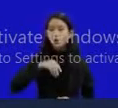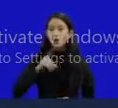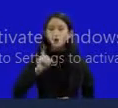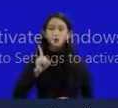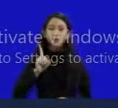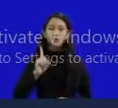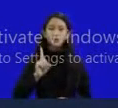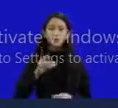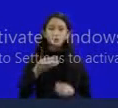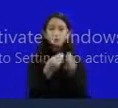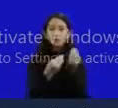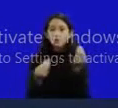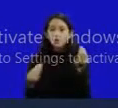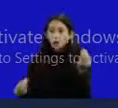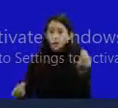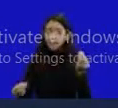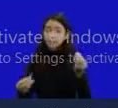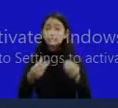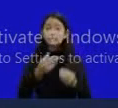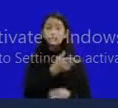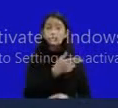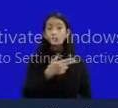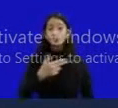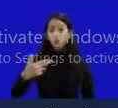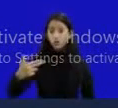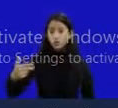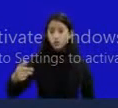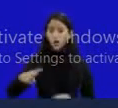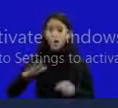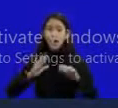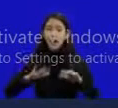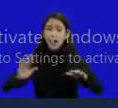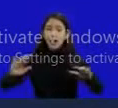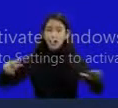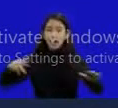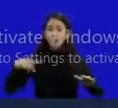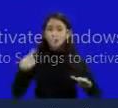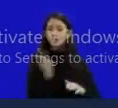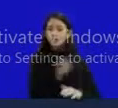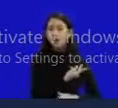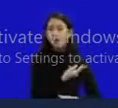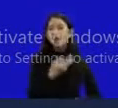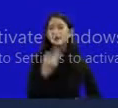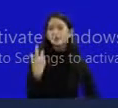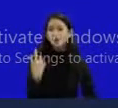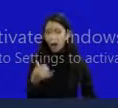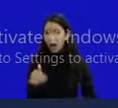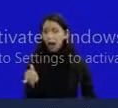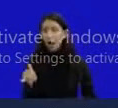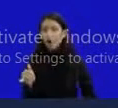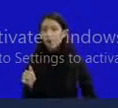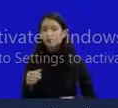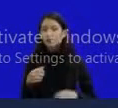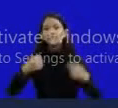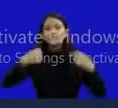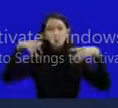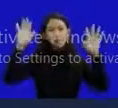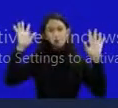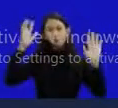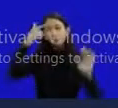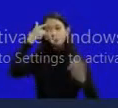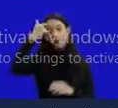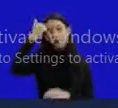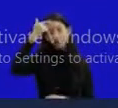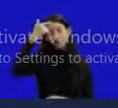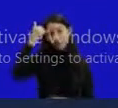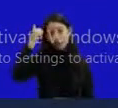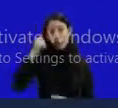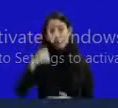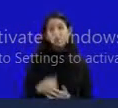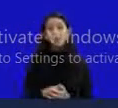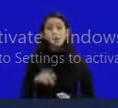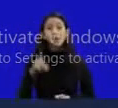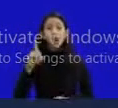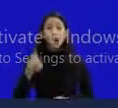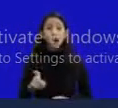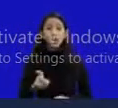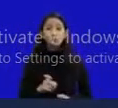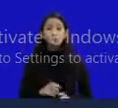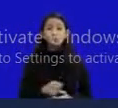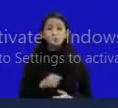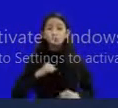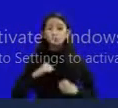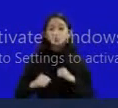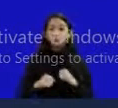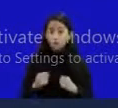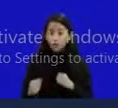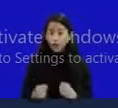ada satu Generasi Indonesia anak-anak kita yang hilang pembelajarannya dan harus